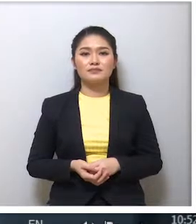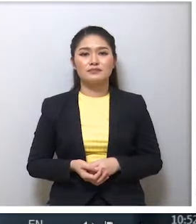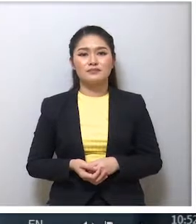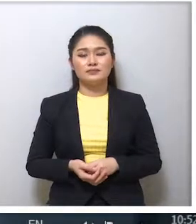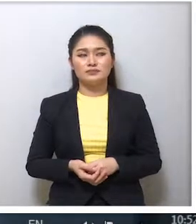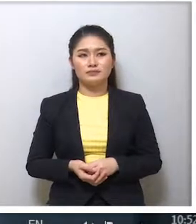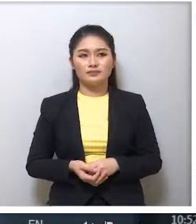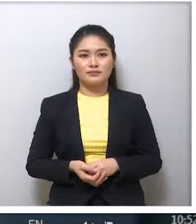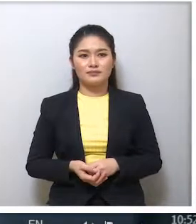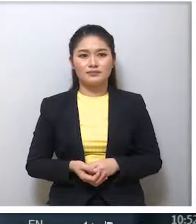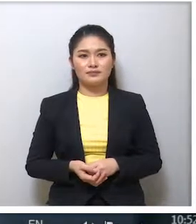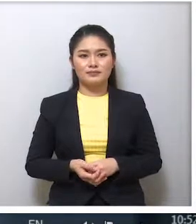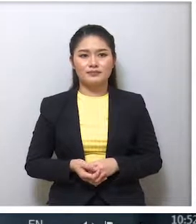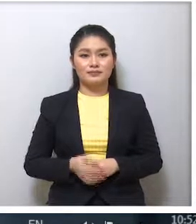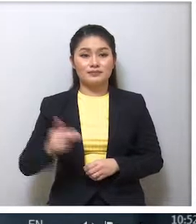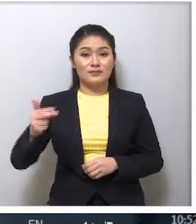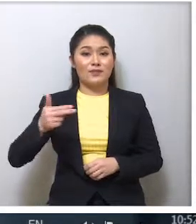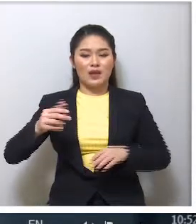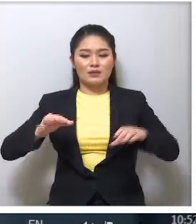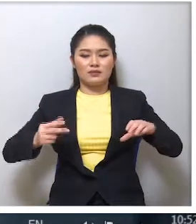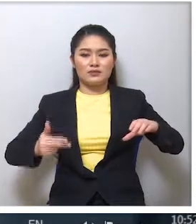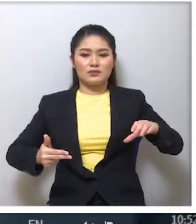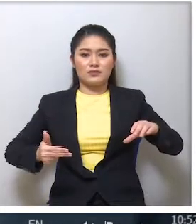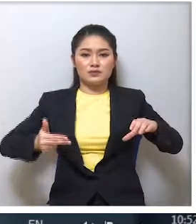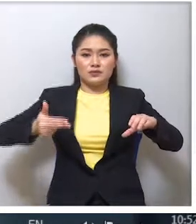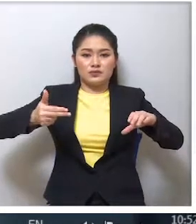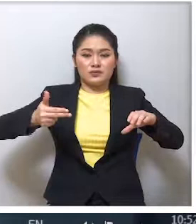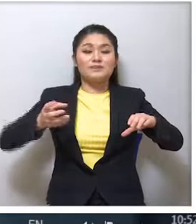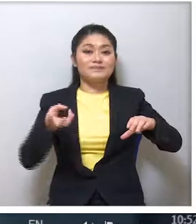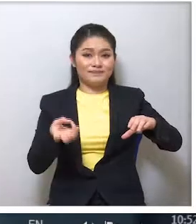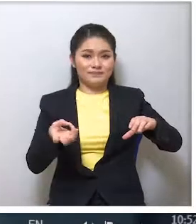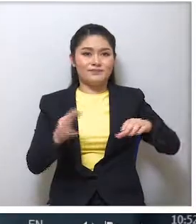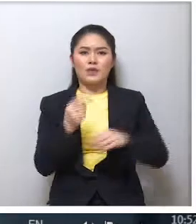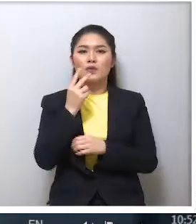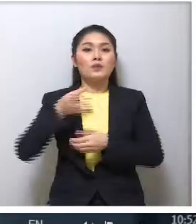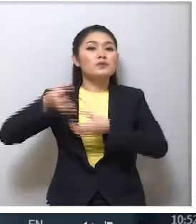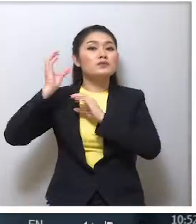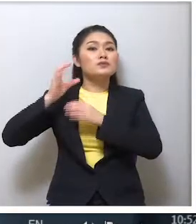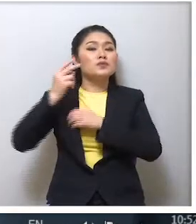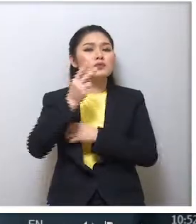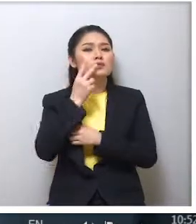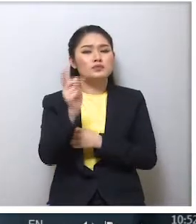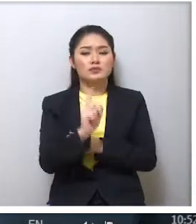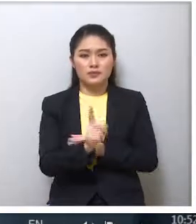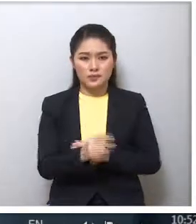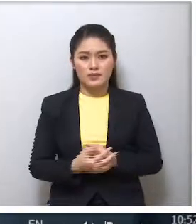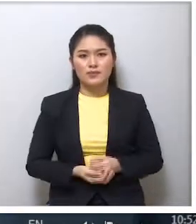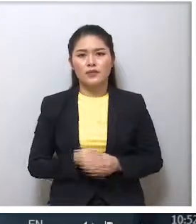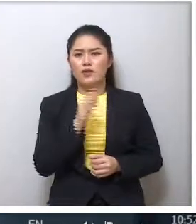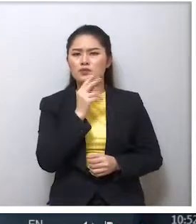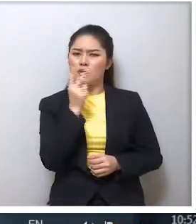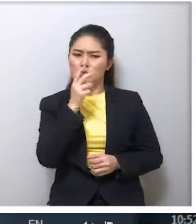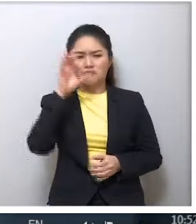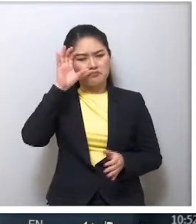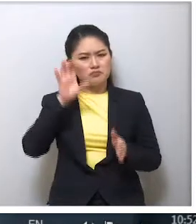จับทาร์เก็ตยกขึ้นนิดนึงคราวนี้เราลองมาพรีวิวผ่านตัวมุมกล้องนะครับเพื่อดูว่าเมื่อดูจ